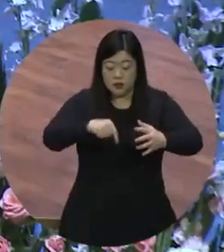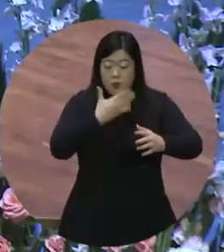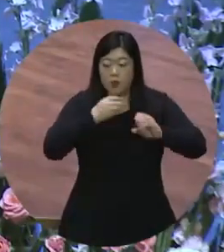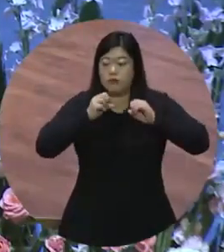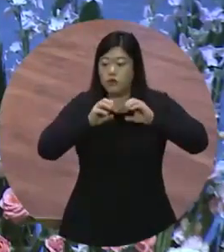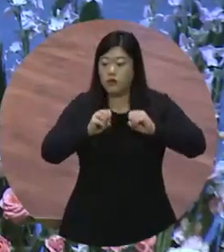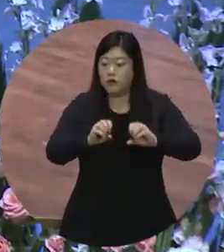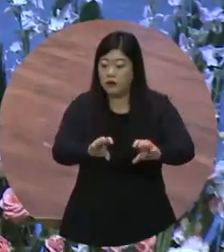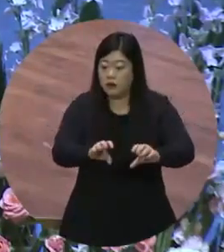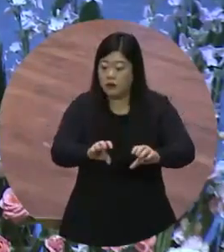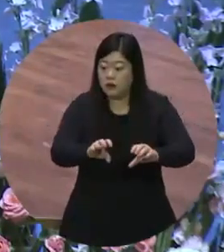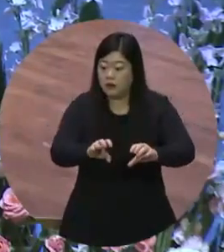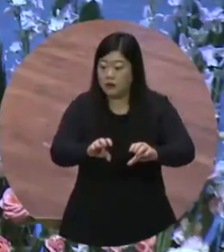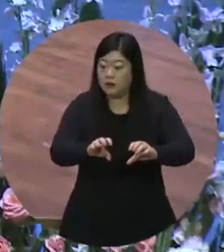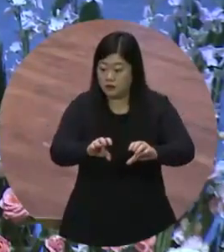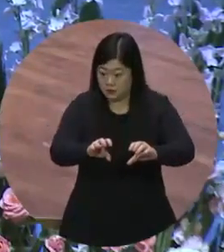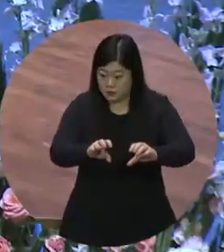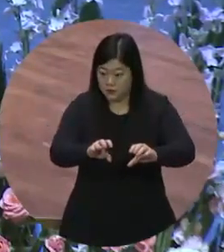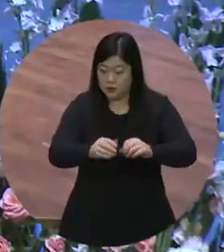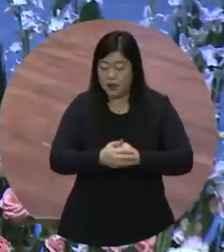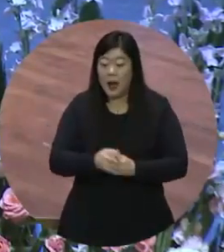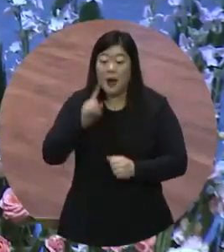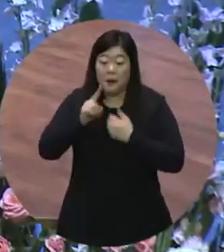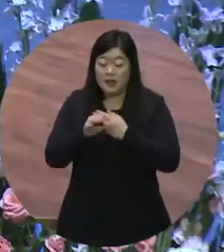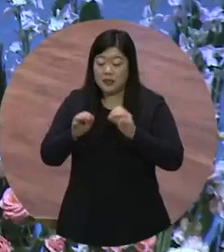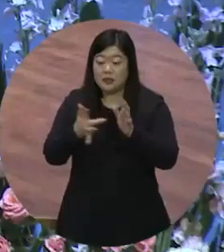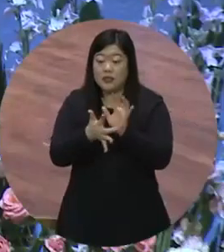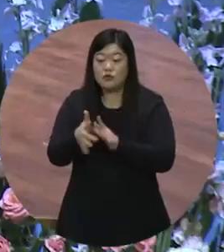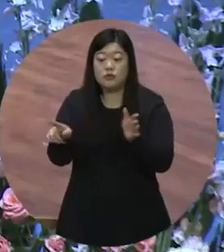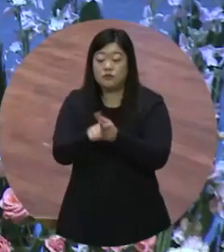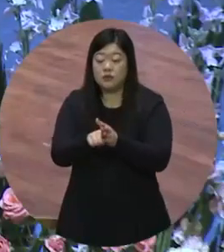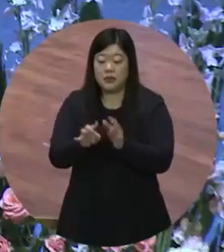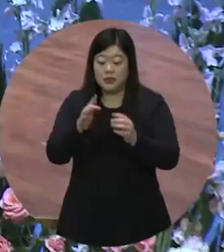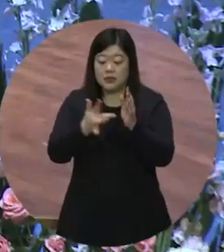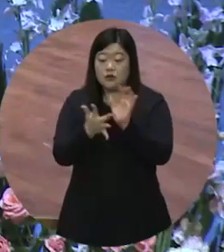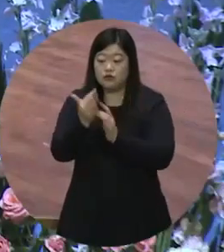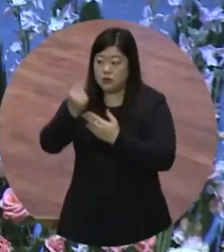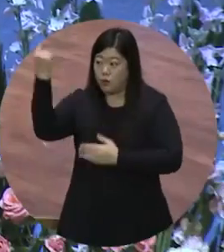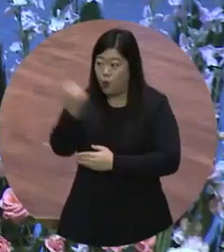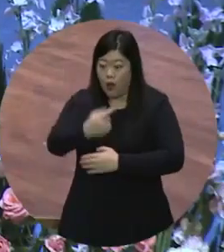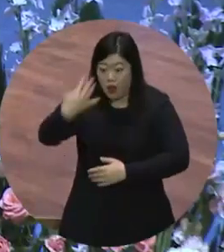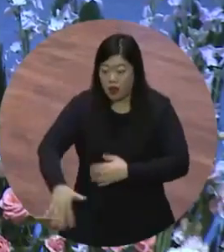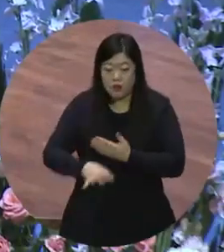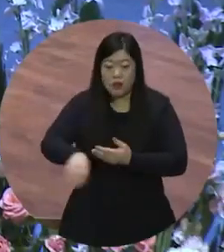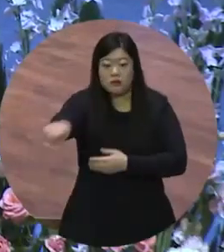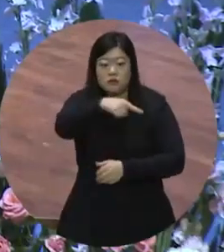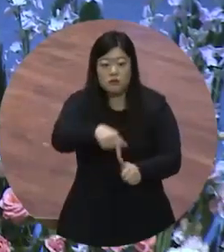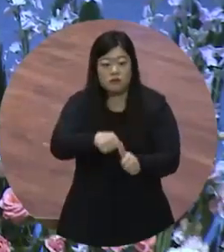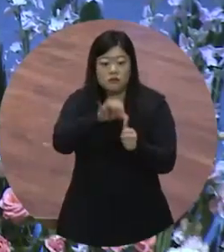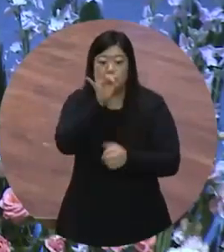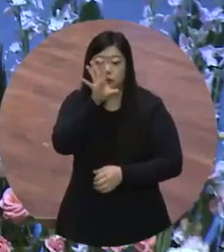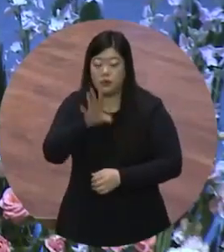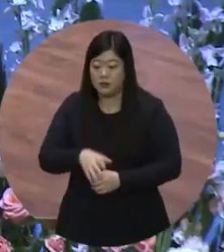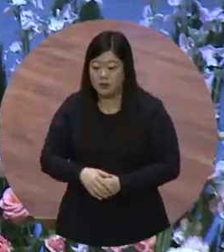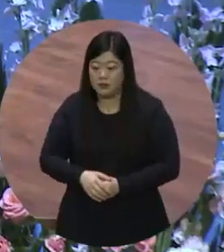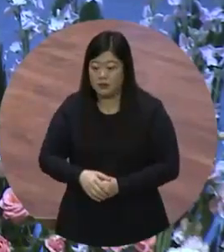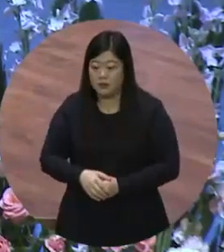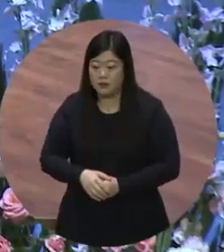예수님 이상의 선교사로 오셨는데 얼마나 우리가 영광입니까, 선교사님들. 선교사 들으면 마음이